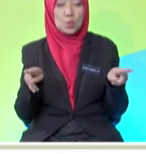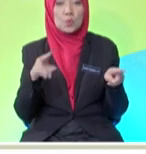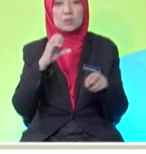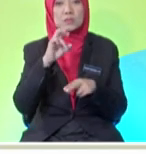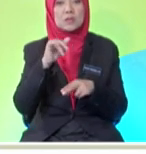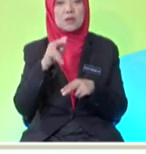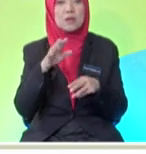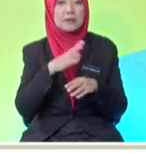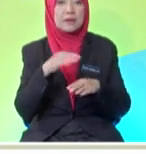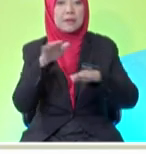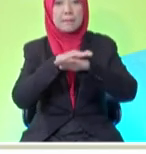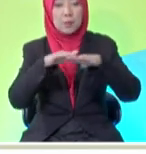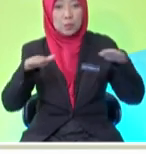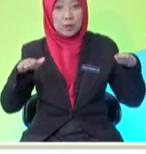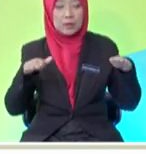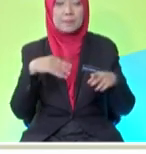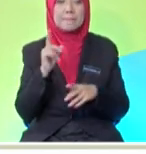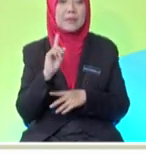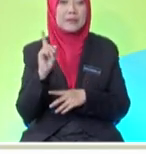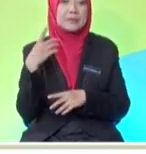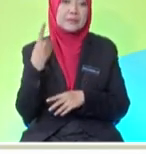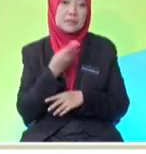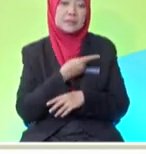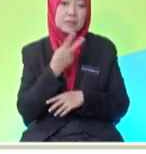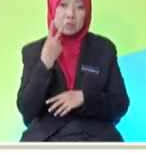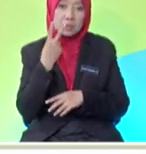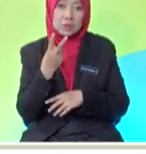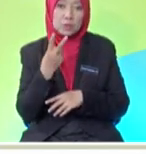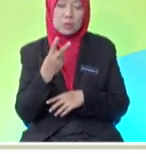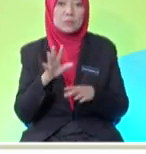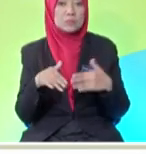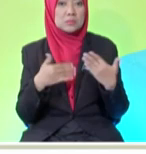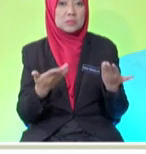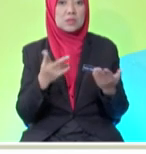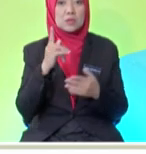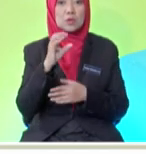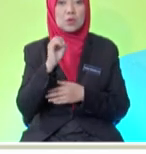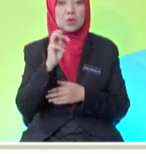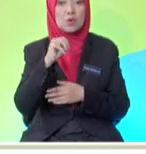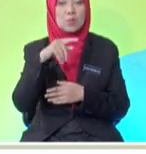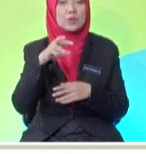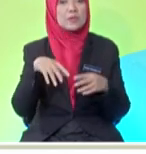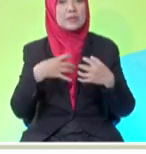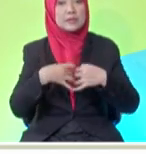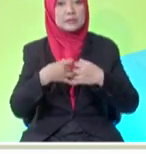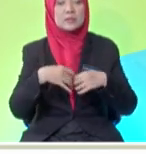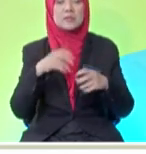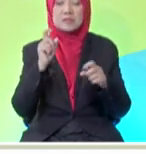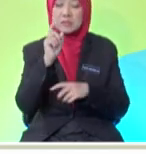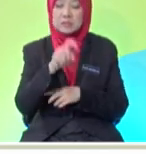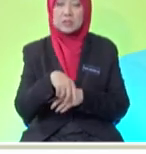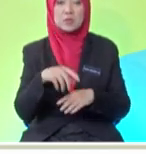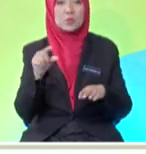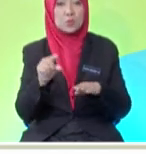permukaan yang mana kita tidak tahu kelegaan pada komponen engine kita boleh guna tolak perasa karena pada